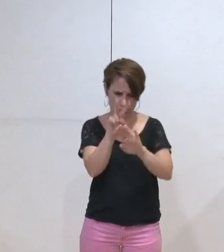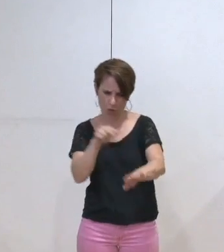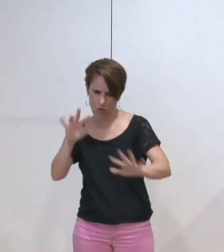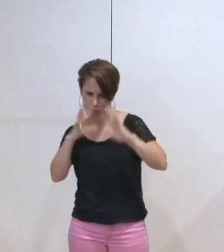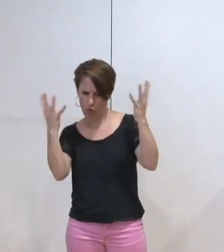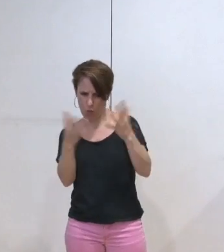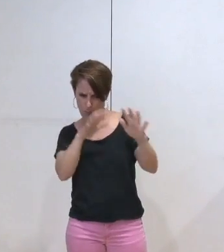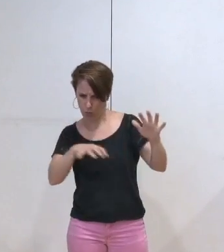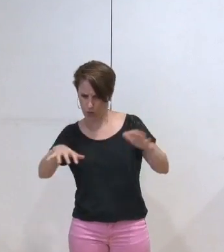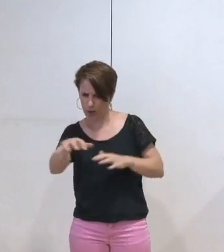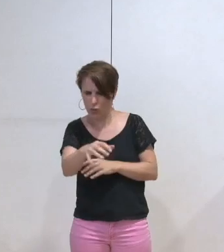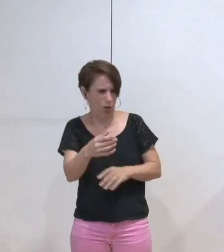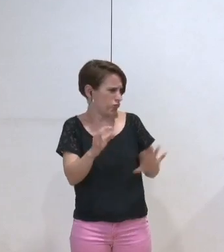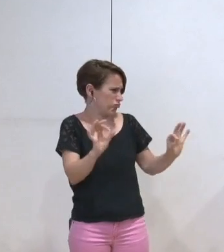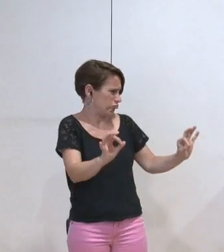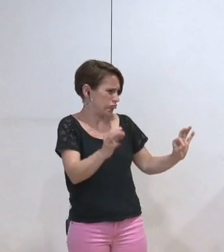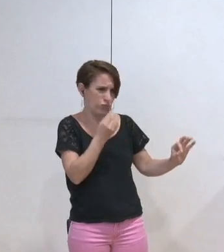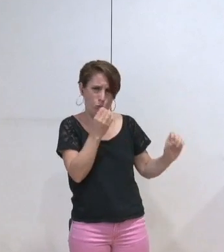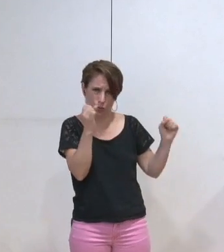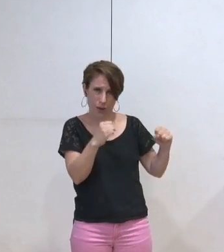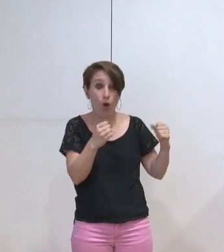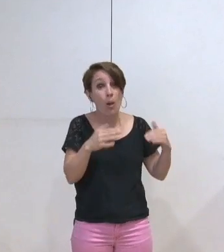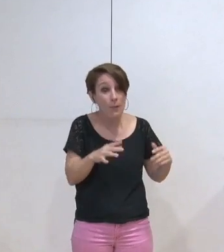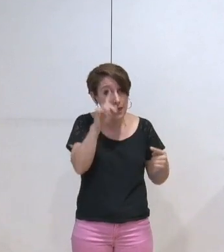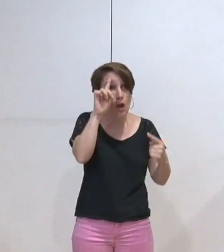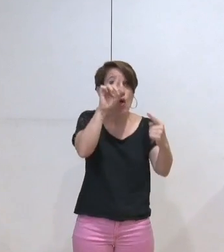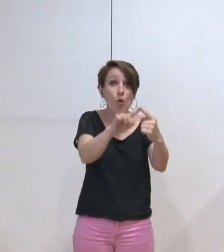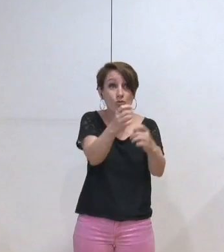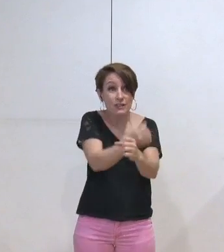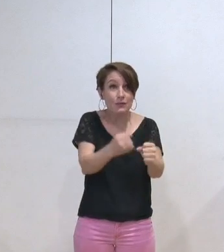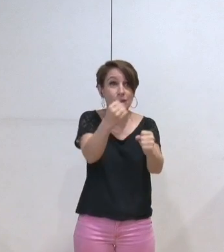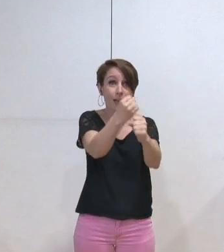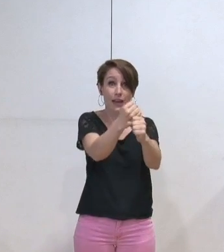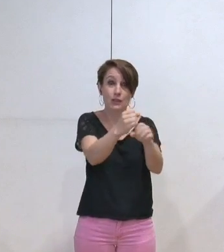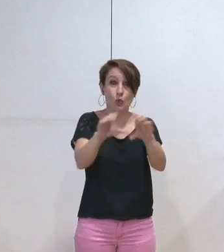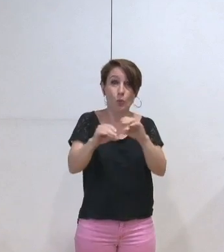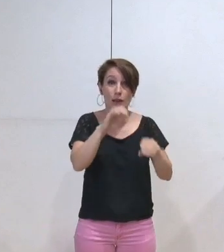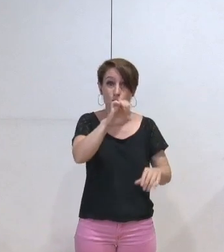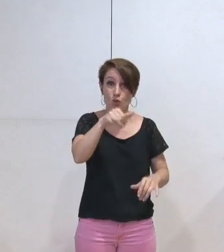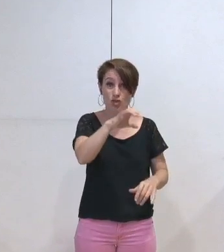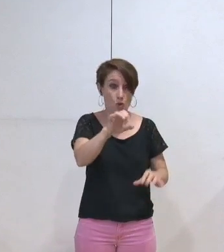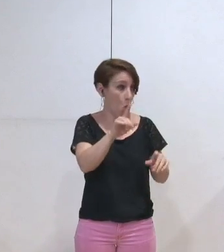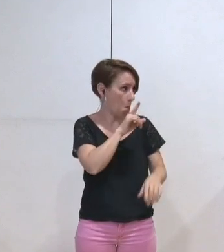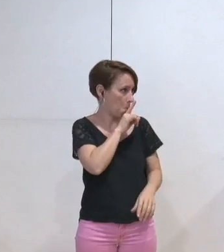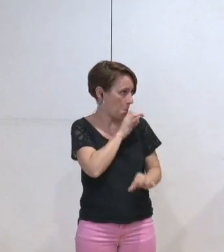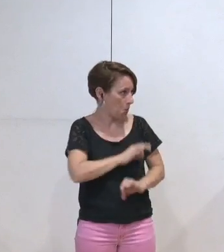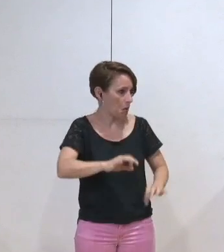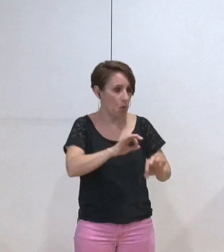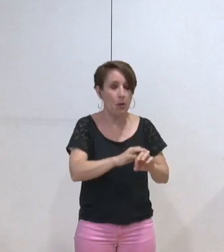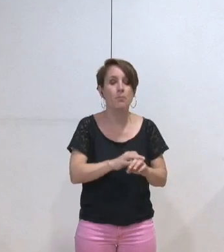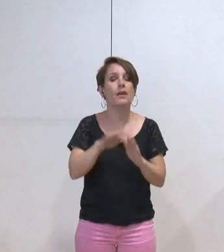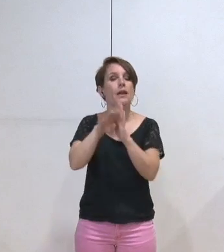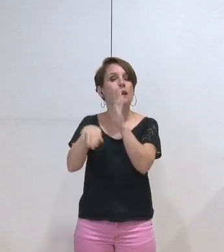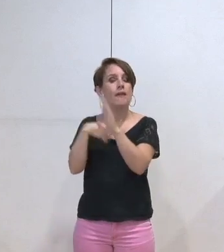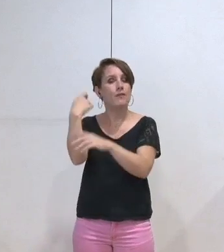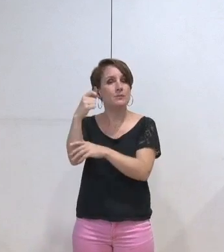pas en être en désaccord pour autant vous ne donnez aucun objectif de création de place deie nous apprenons par la bouche du vice-président du